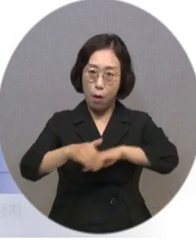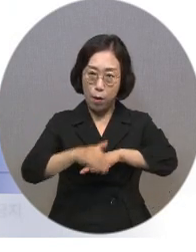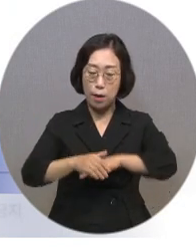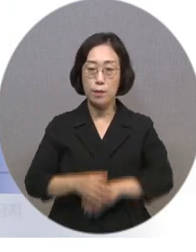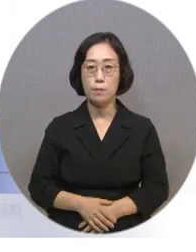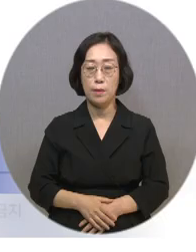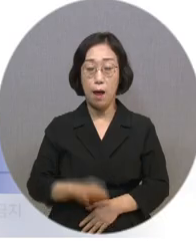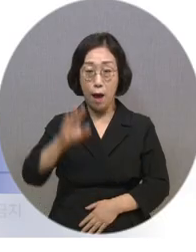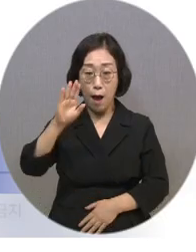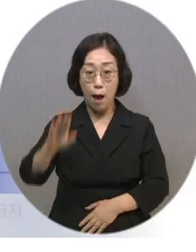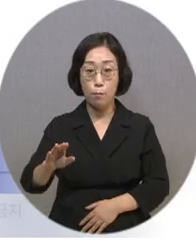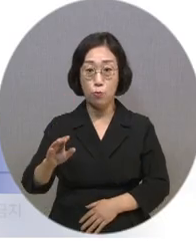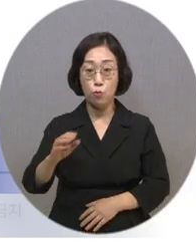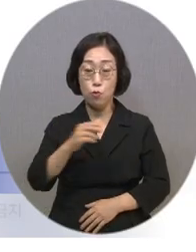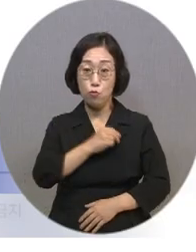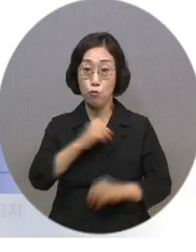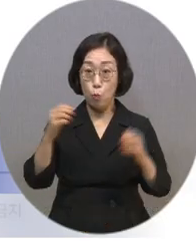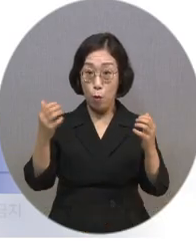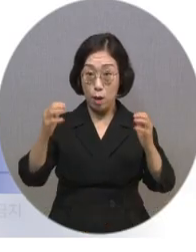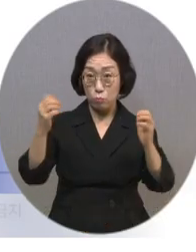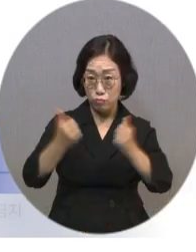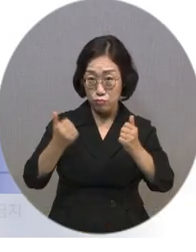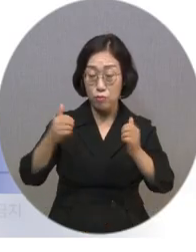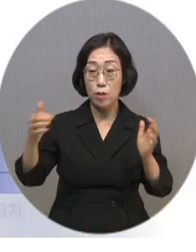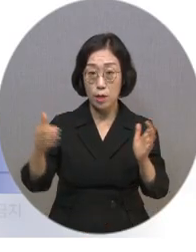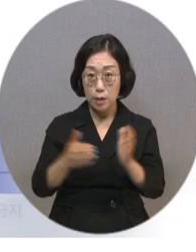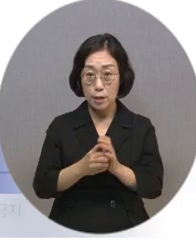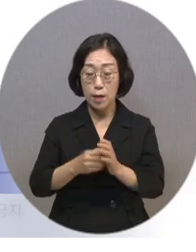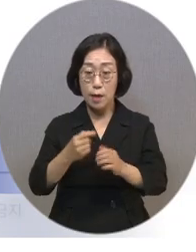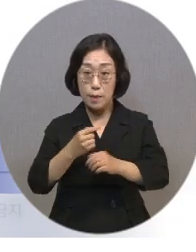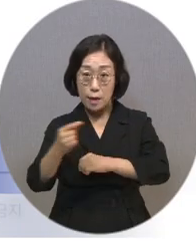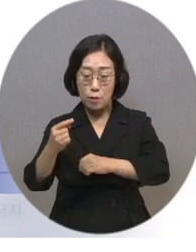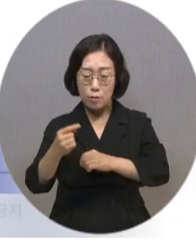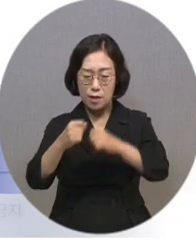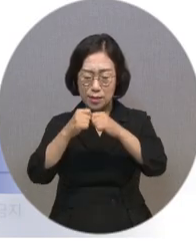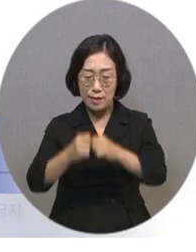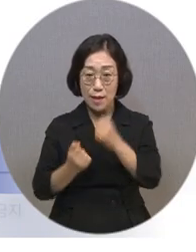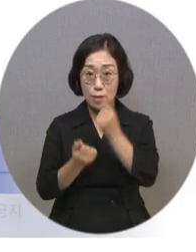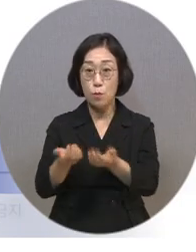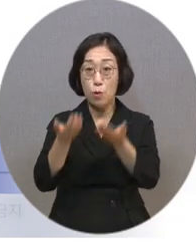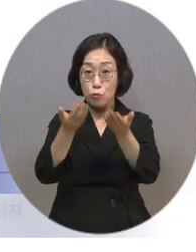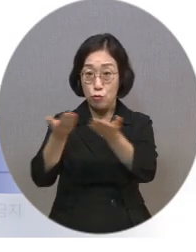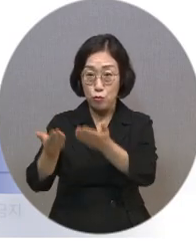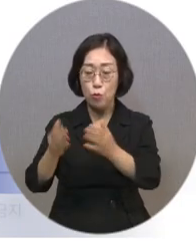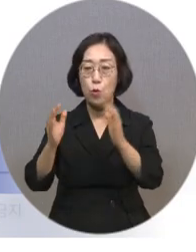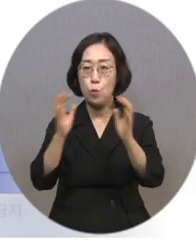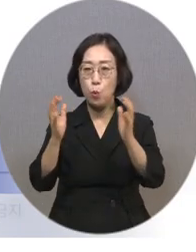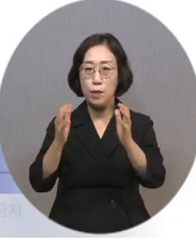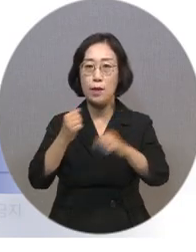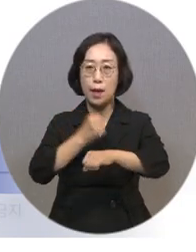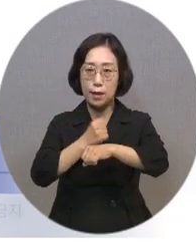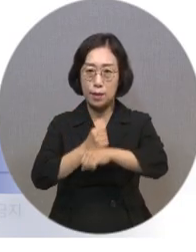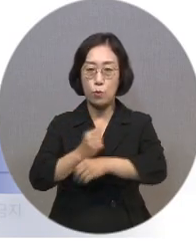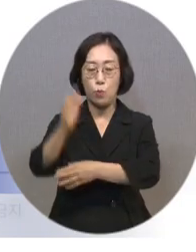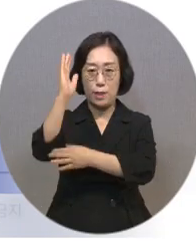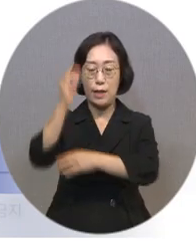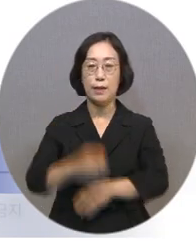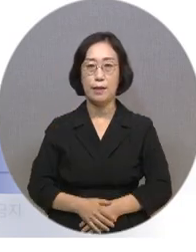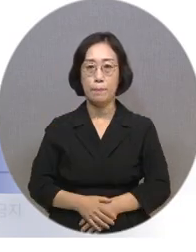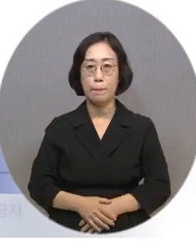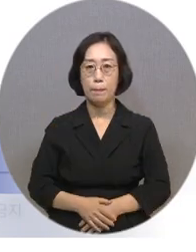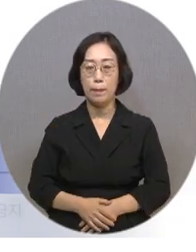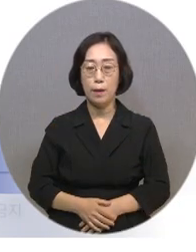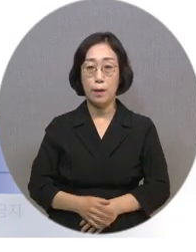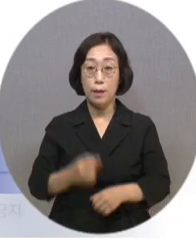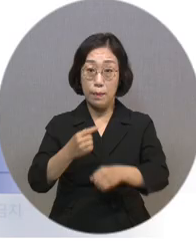향후 국회 심의 과정에서 2025년 예산 사업 등을 충분히 설명하고 논의하겠다고 말했습니다 한편